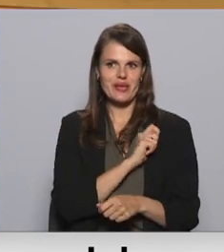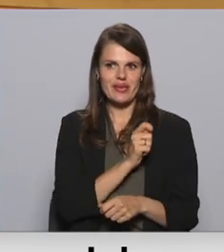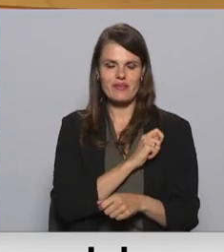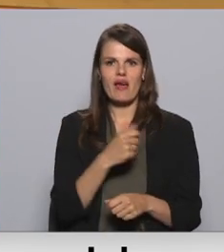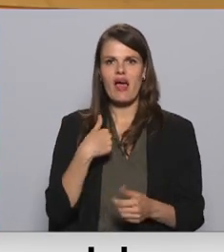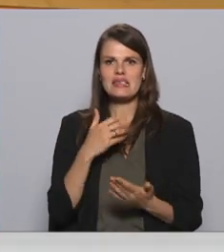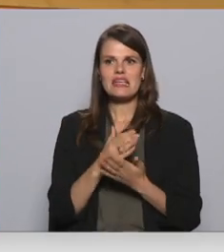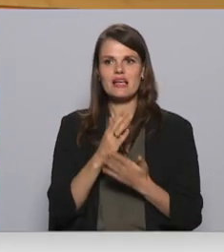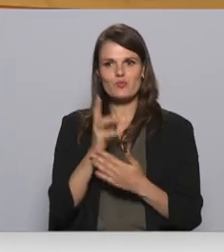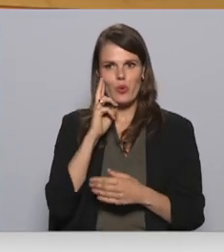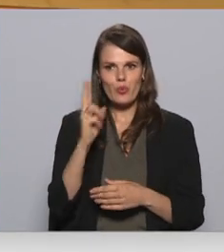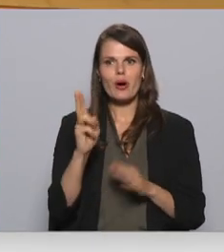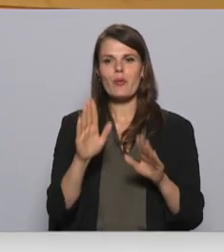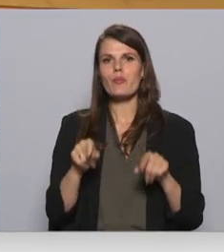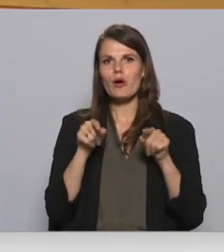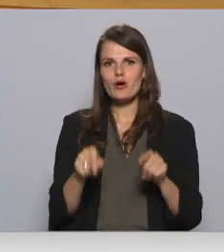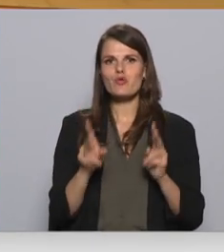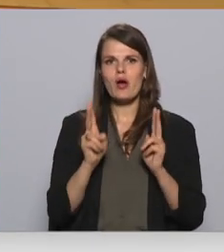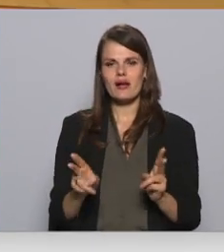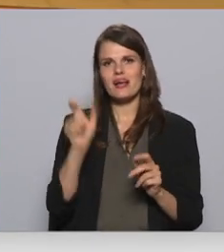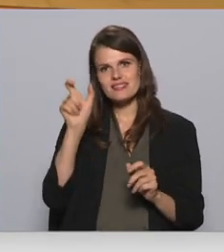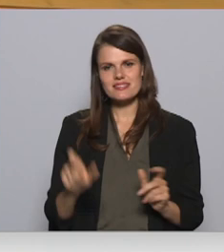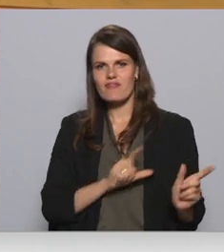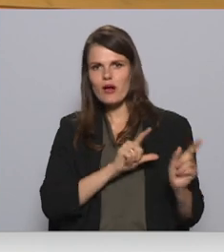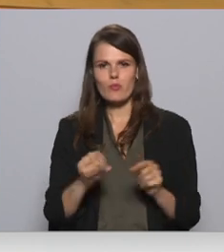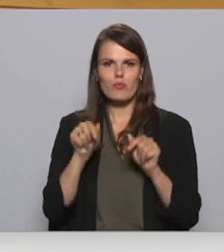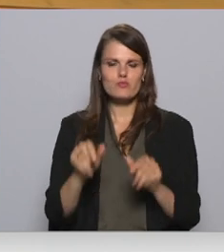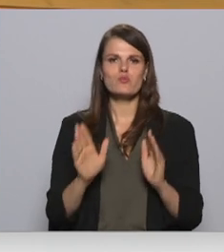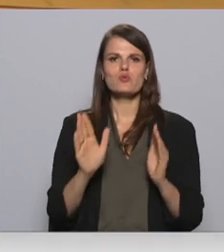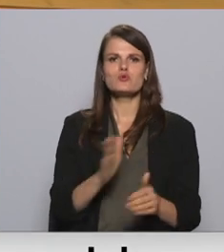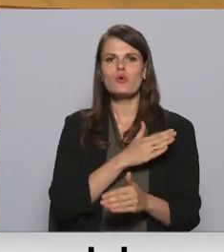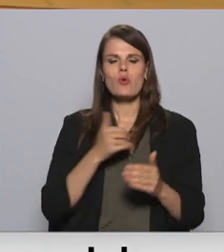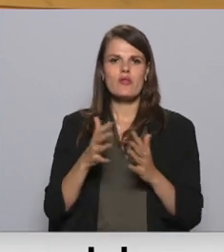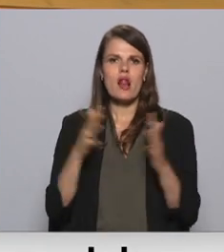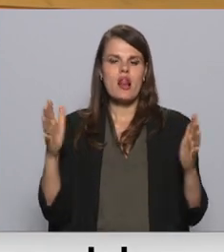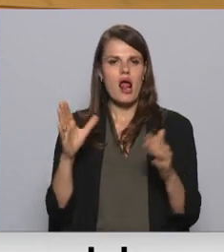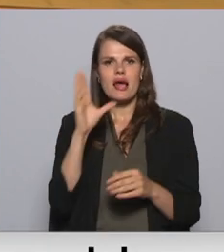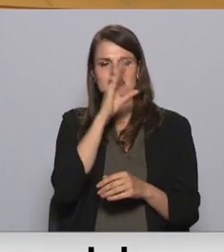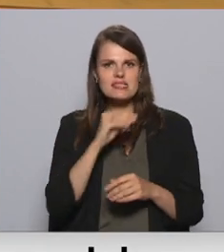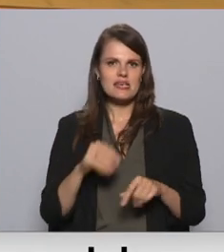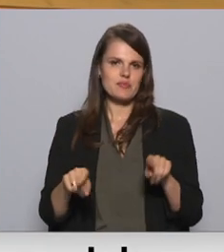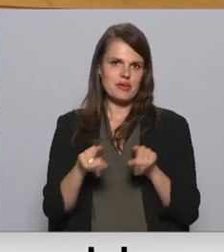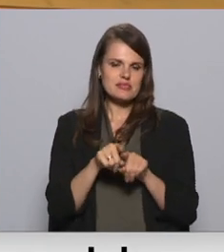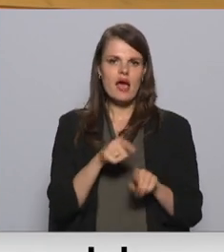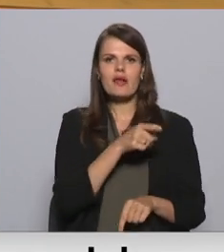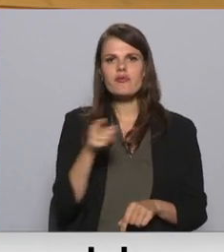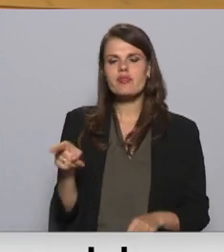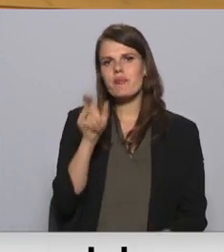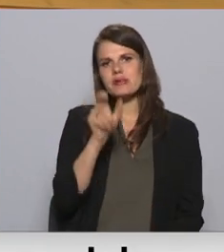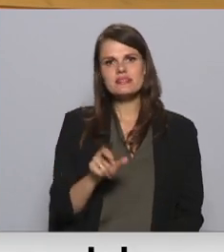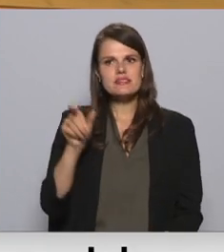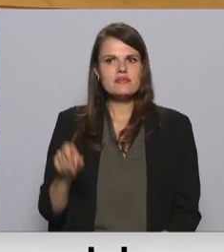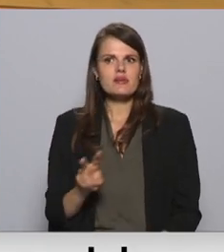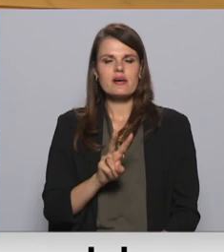Esmu pārliecināta par to, ka cilvēki brauks, jo te būs ļoti lielas iespējas arī tiem cilvēkiem, kas